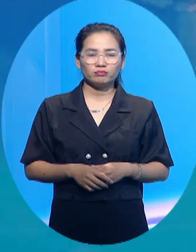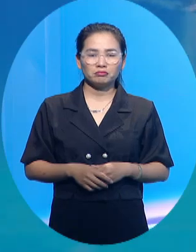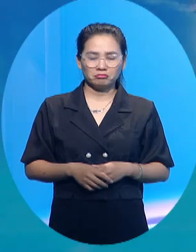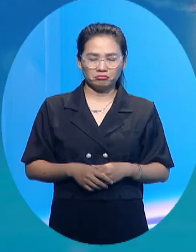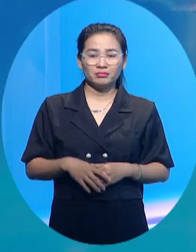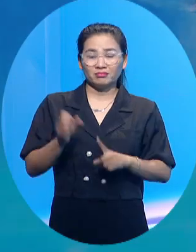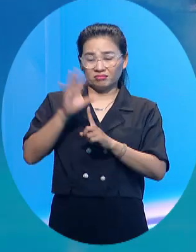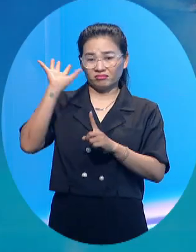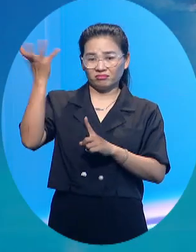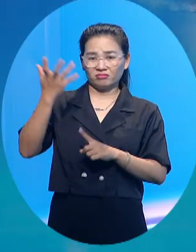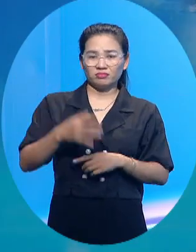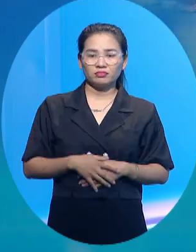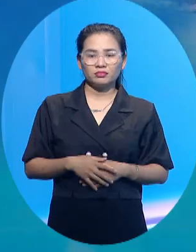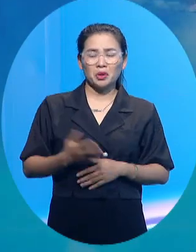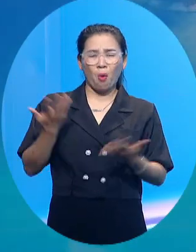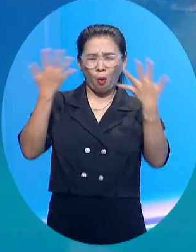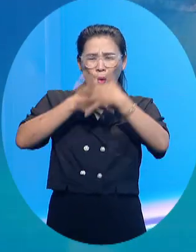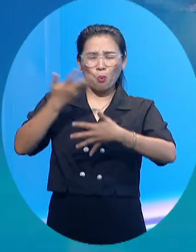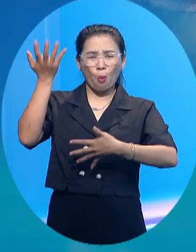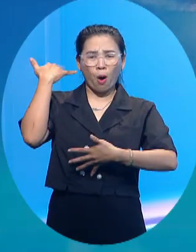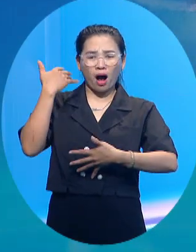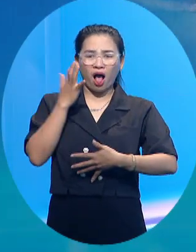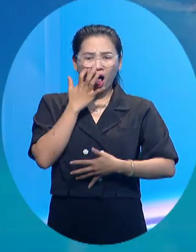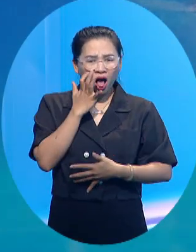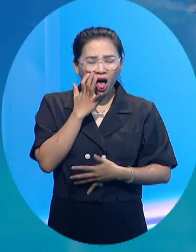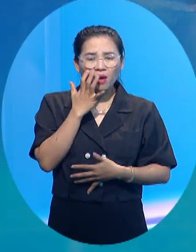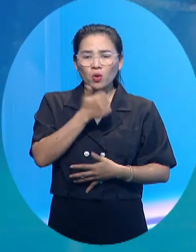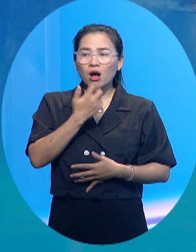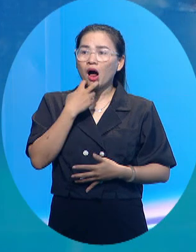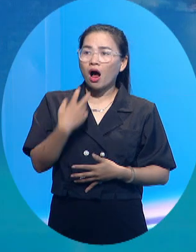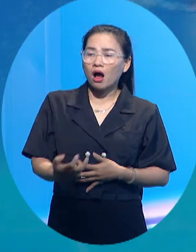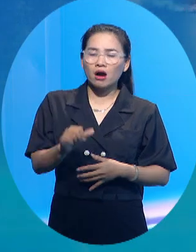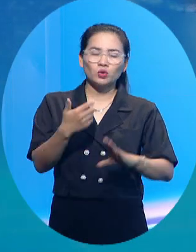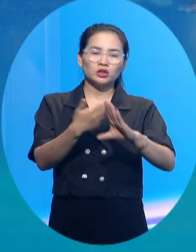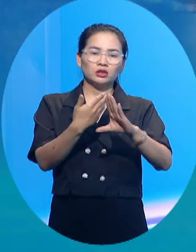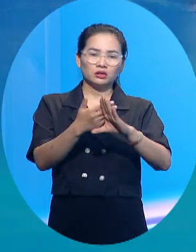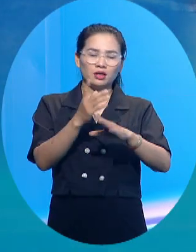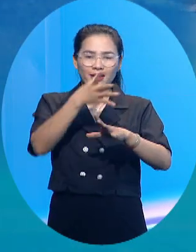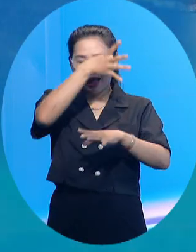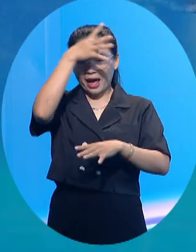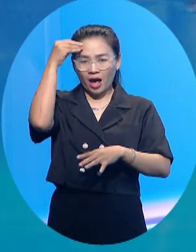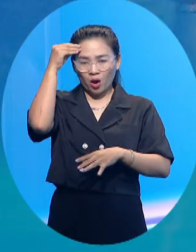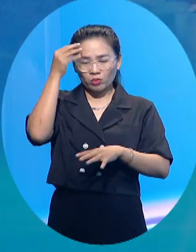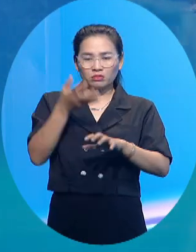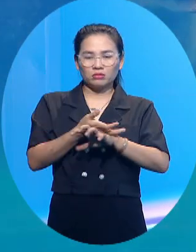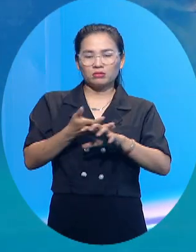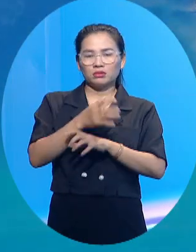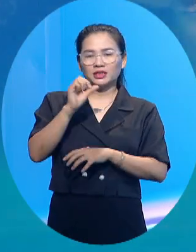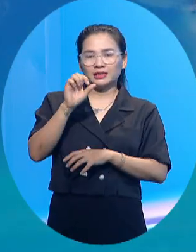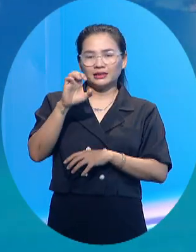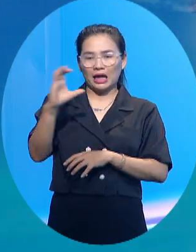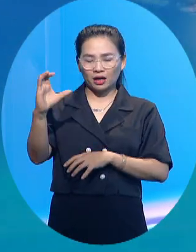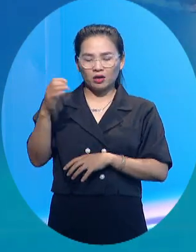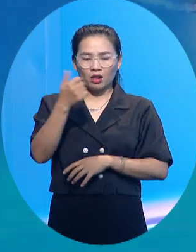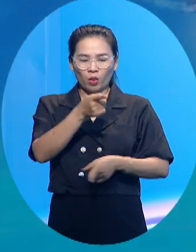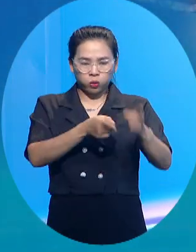tin thế giới thưa quý vị đêm qua quốc tế rúng động vì vụ xả súng xảy ra tại một trường đại học ở trung tâm thủ đô raha Cộng hòa sé cảnh sát cho